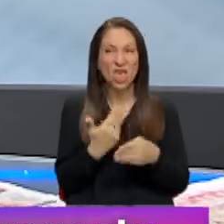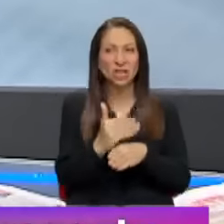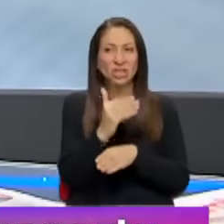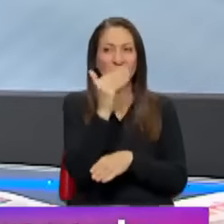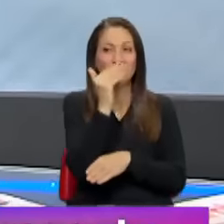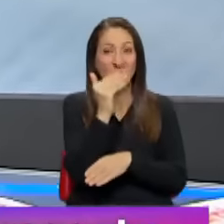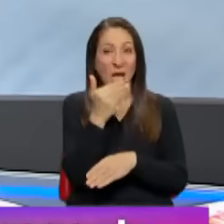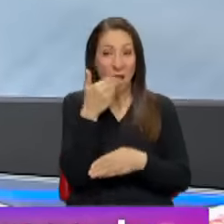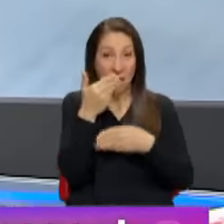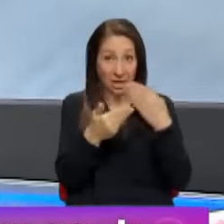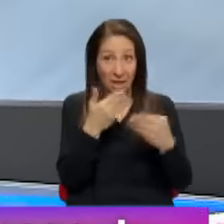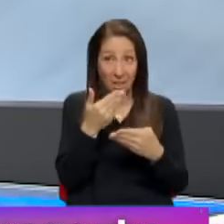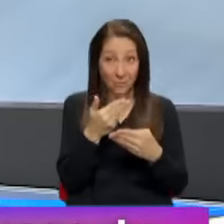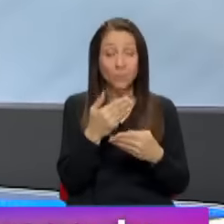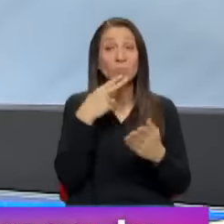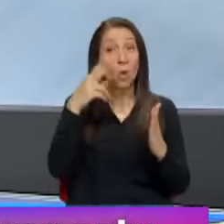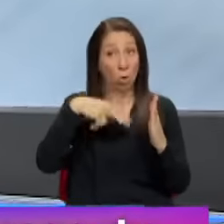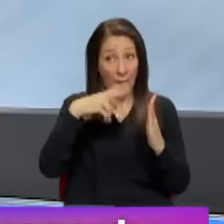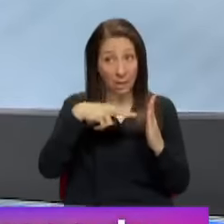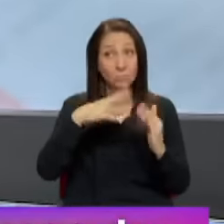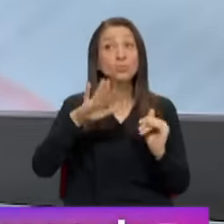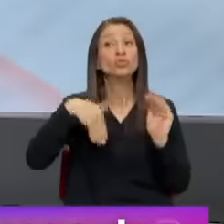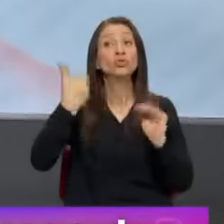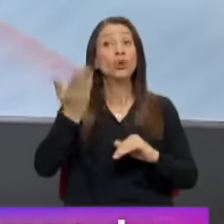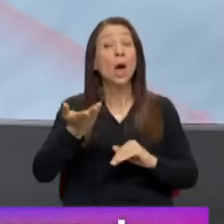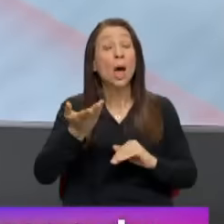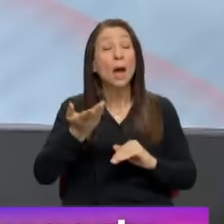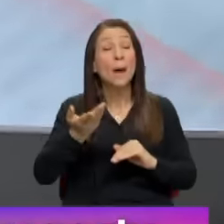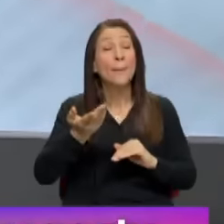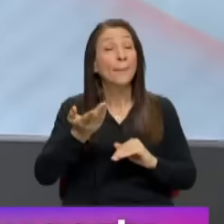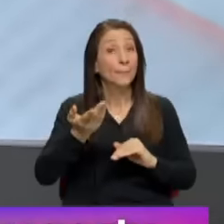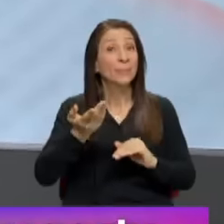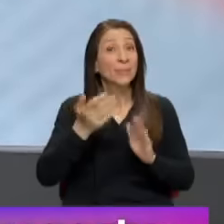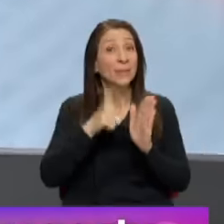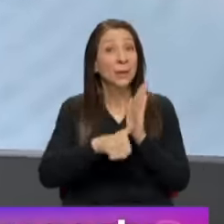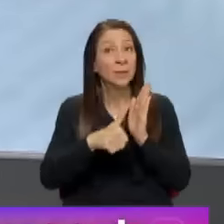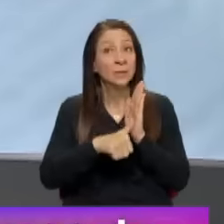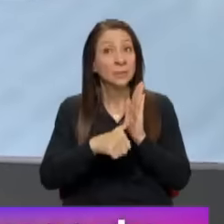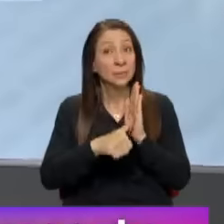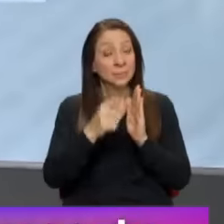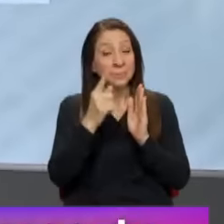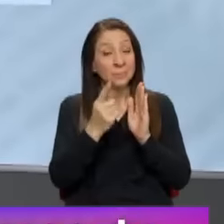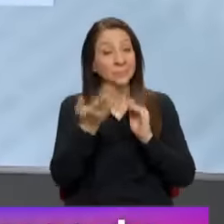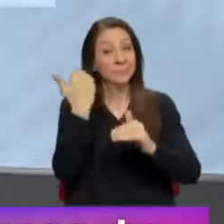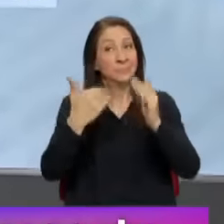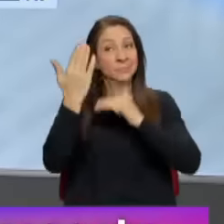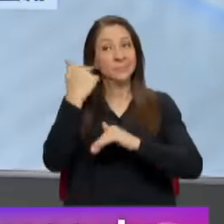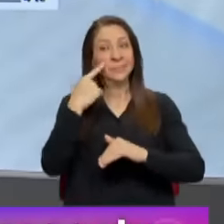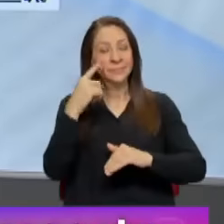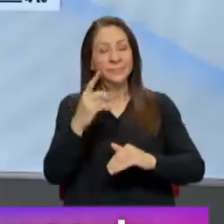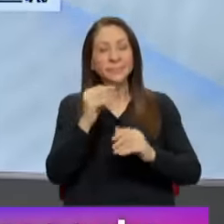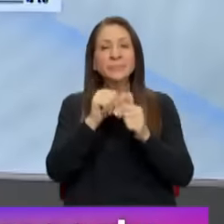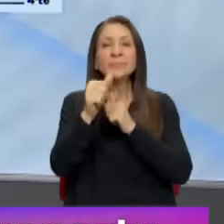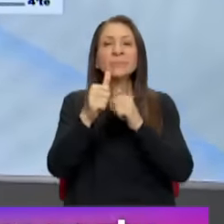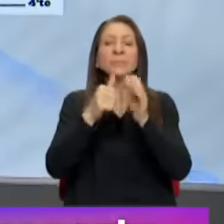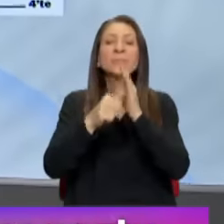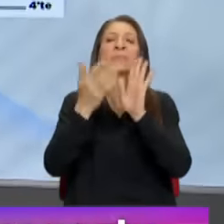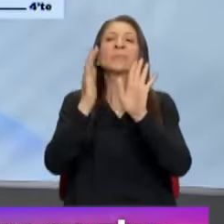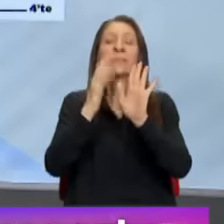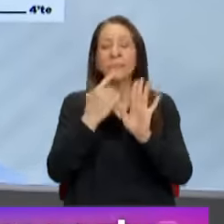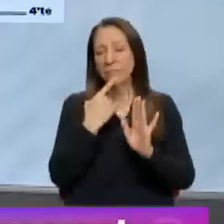bir anlatalım, okuyalım. Ondan sonra tarihte bir yolculuğa çıkaracağız. Çok uzak tarihlere de